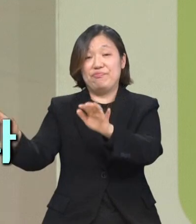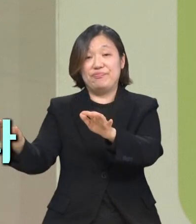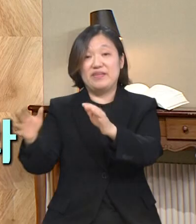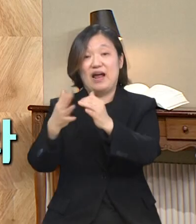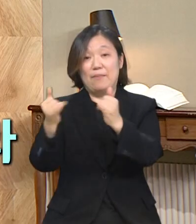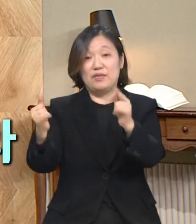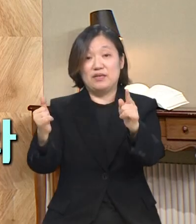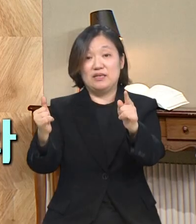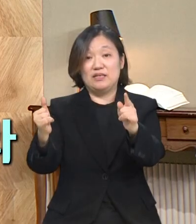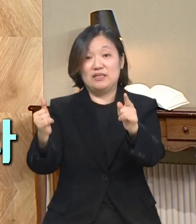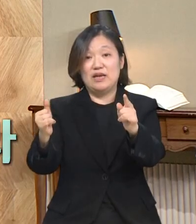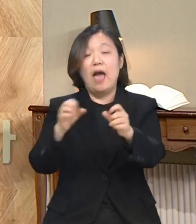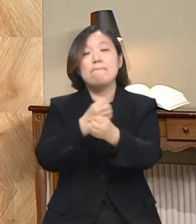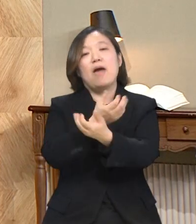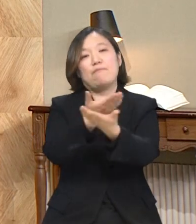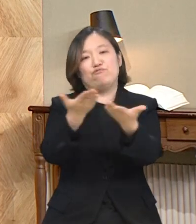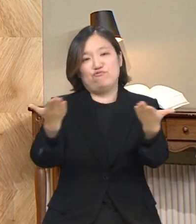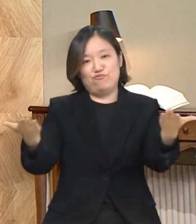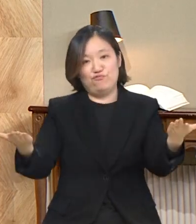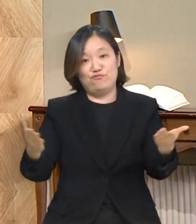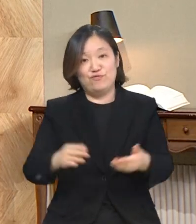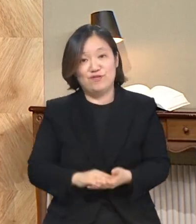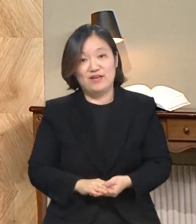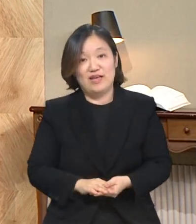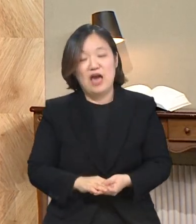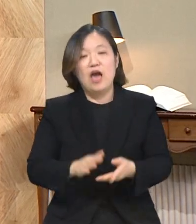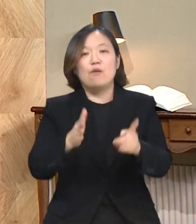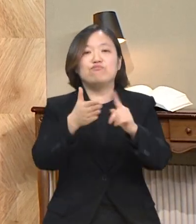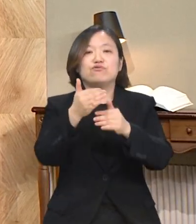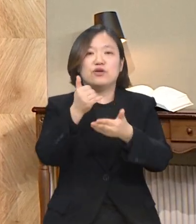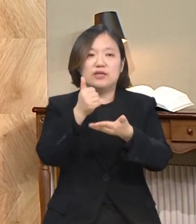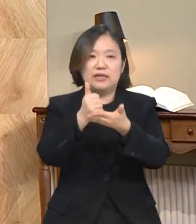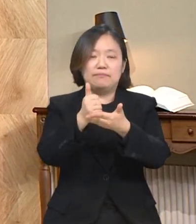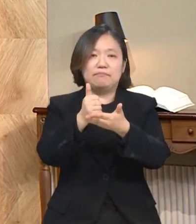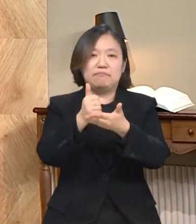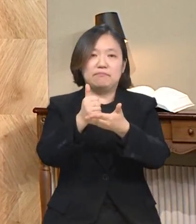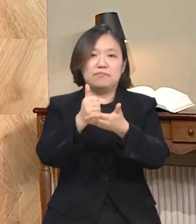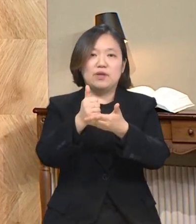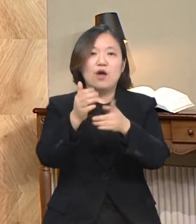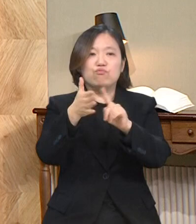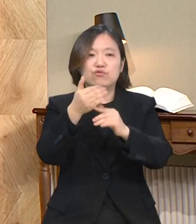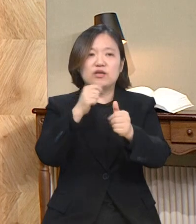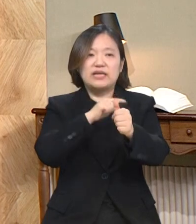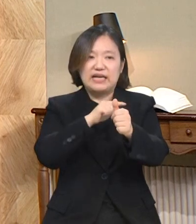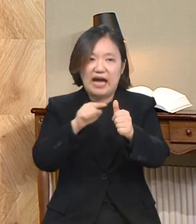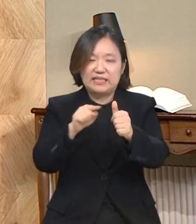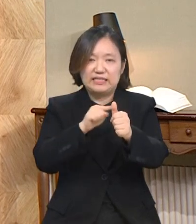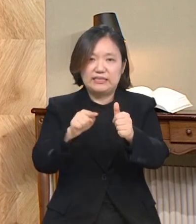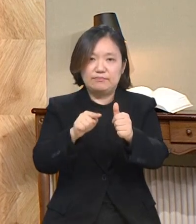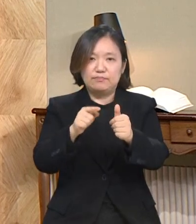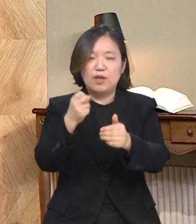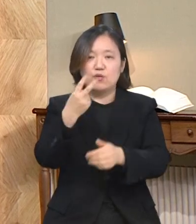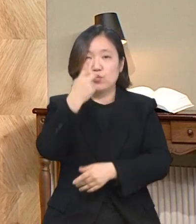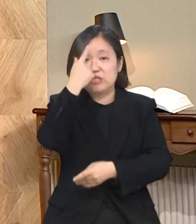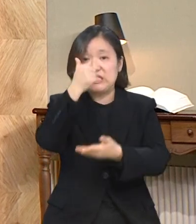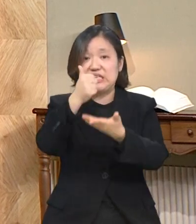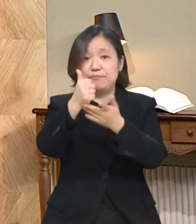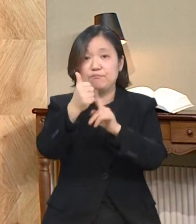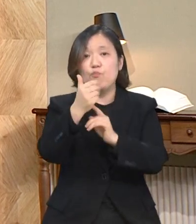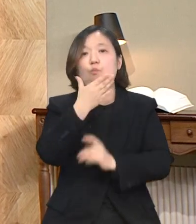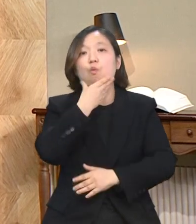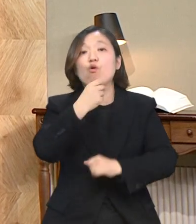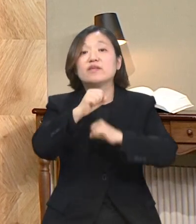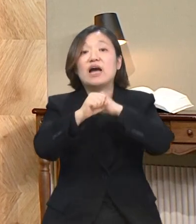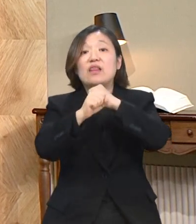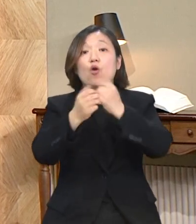조금이라도 도움이 될 수 있게 부처님과 부처님 가르침과 거룩한 수행자 분들에게 복을